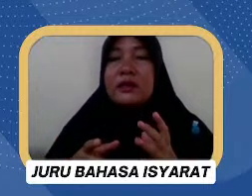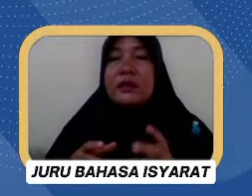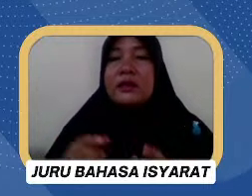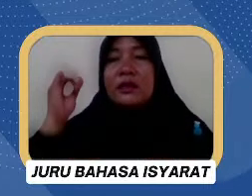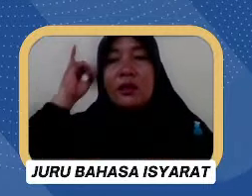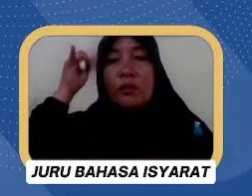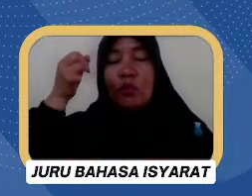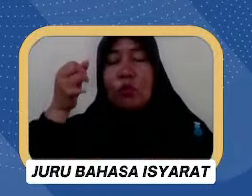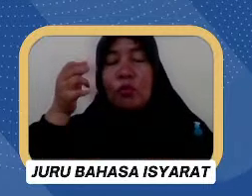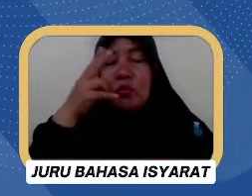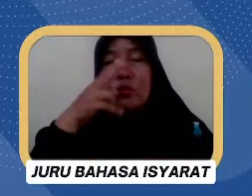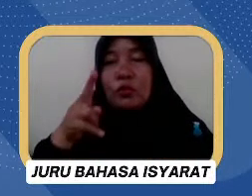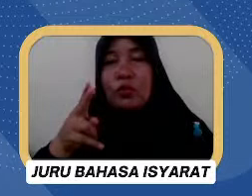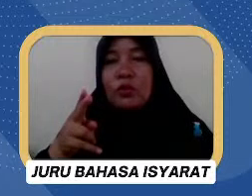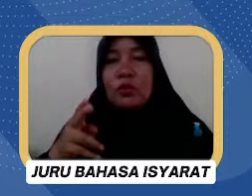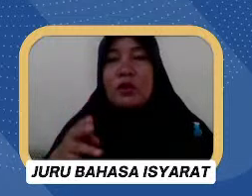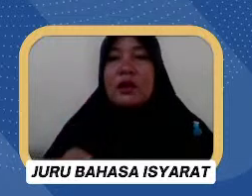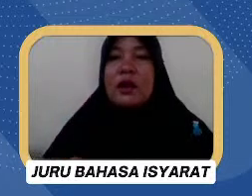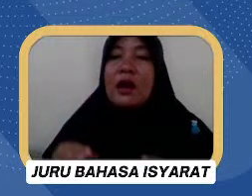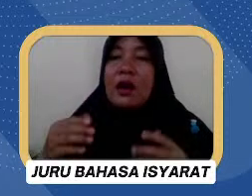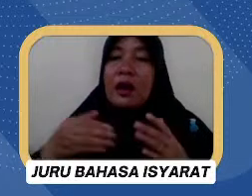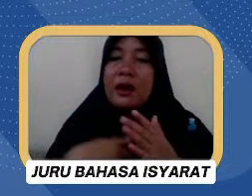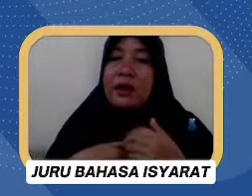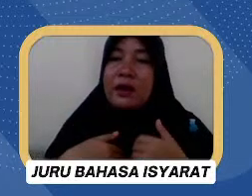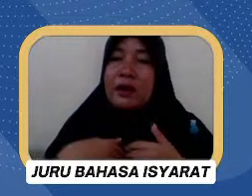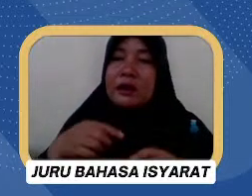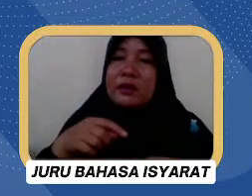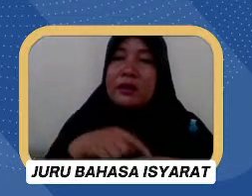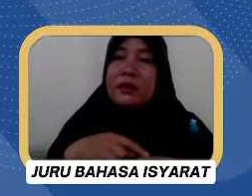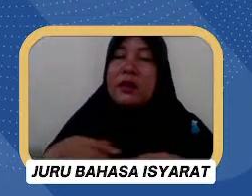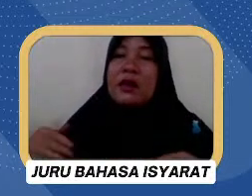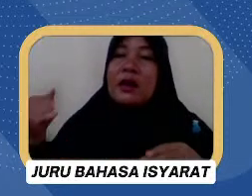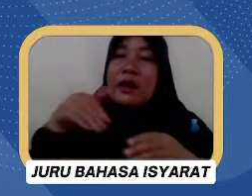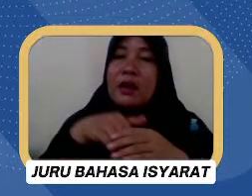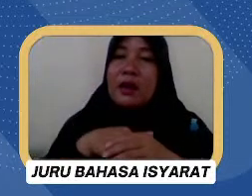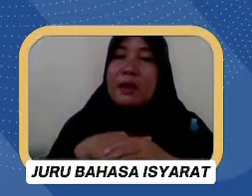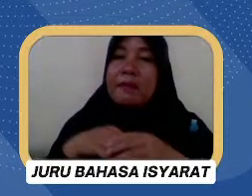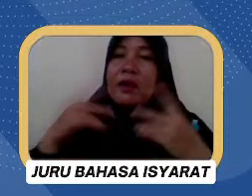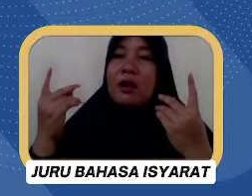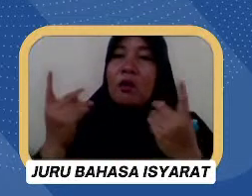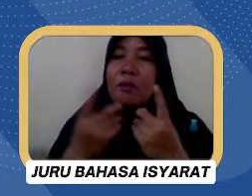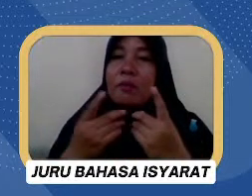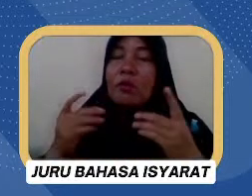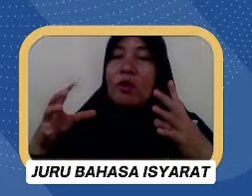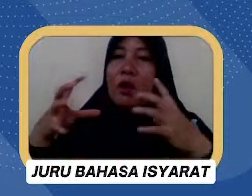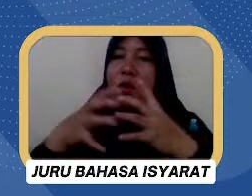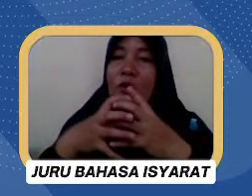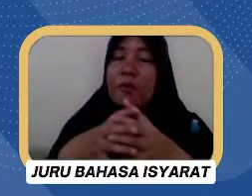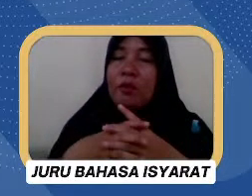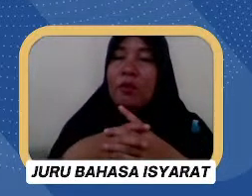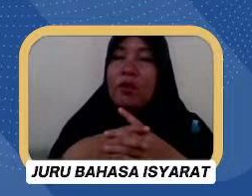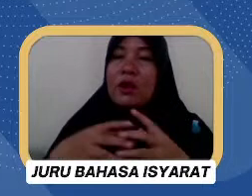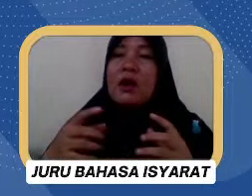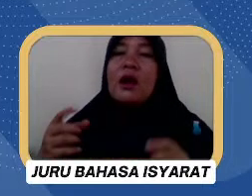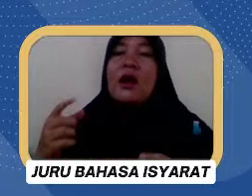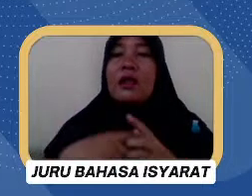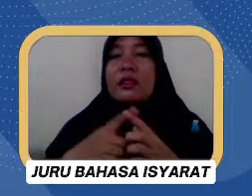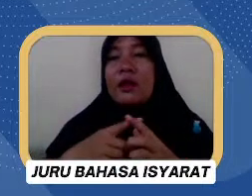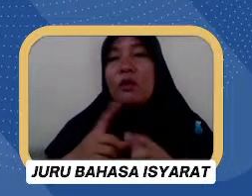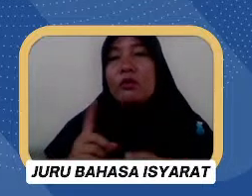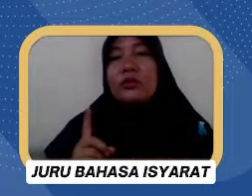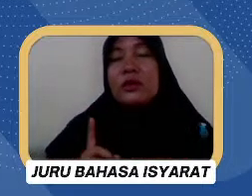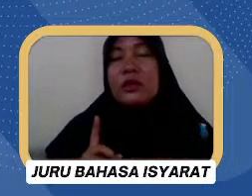berinteraksi. Selanjutnya Bapak Ibu, dalam bermedia kita pun harus